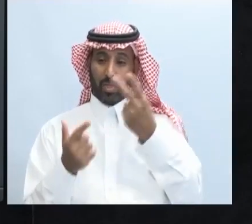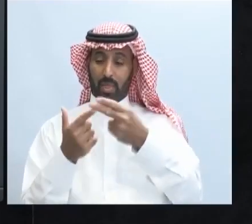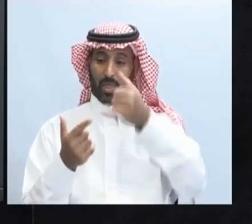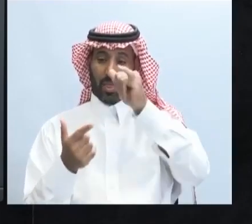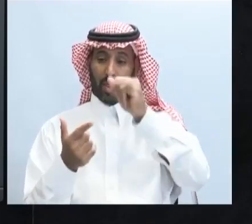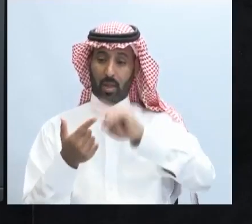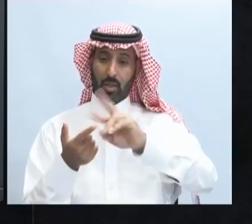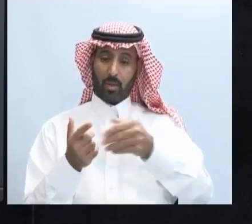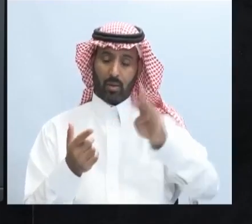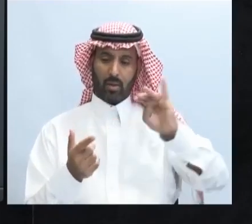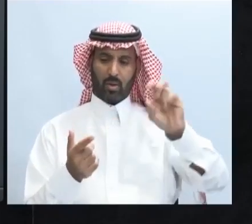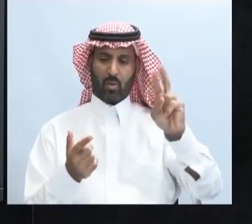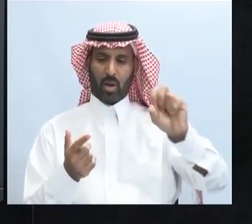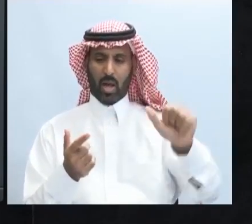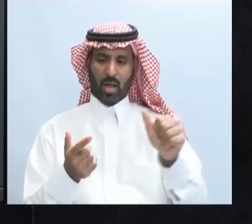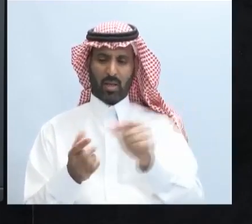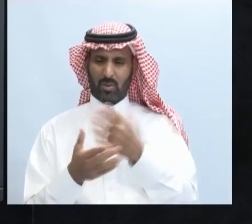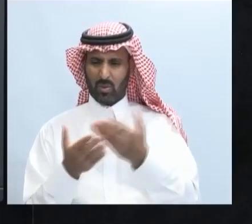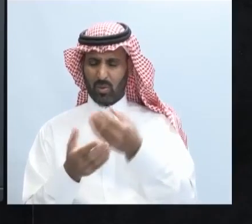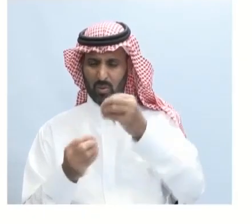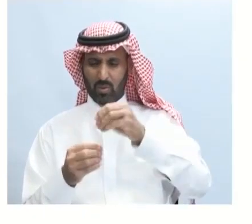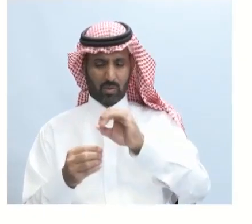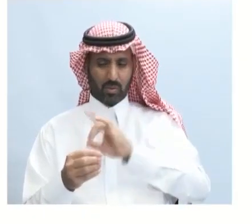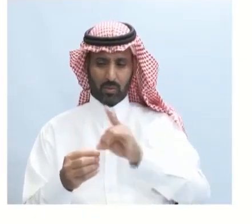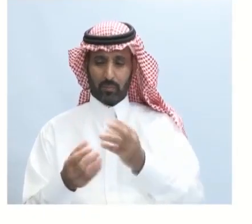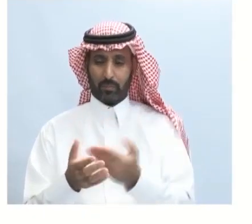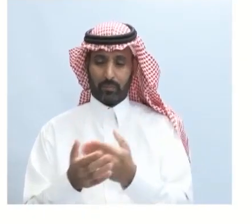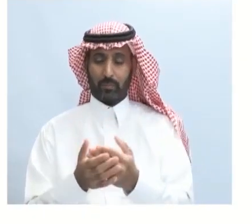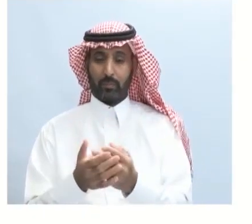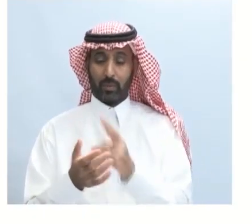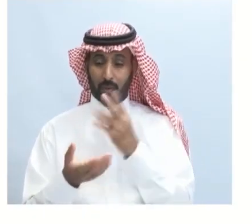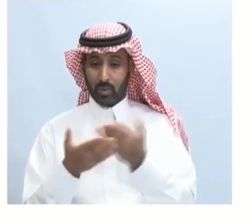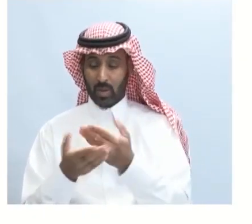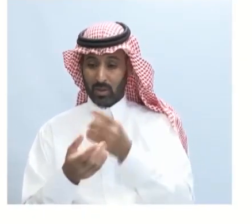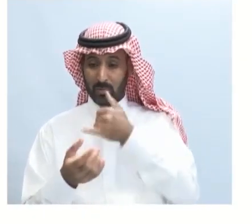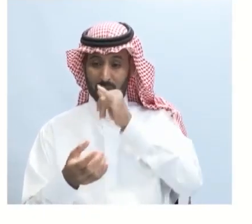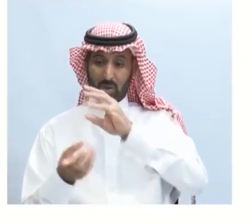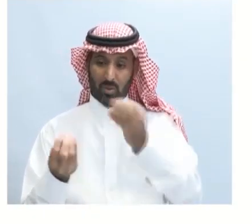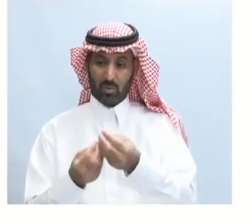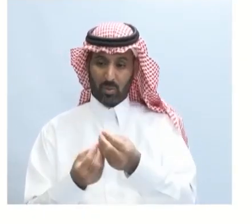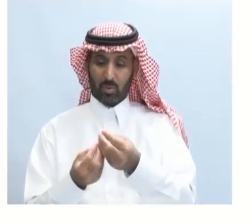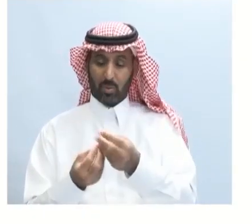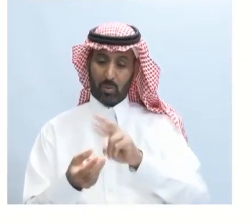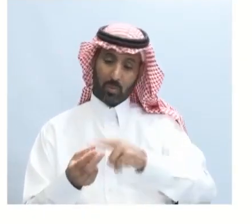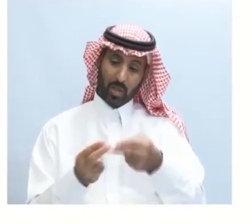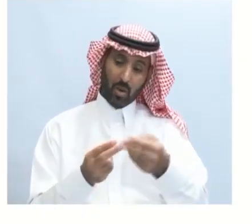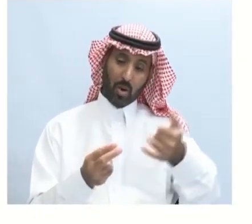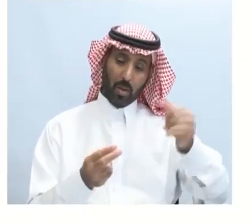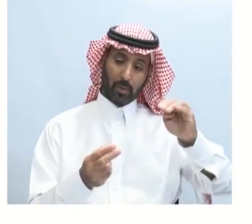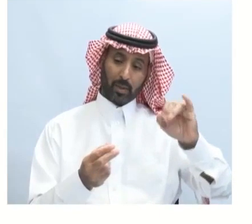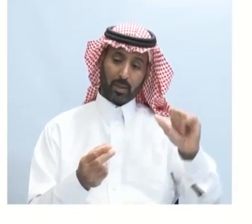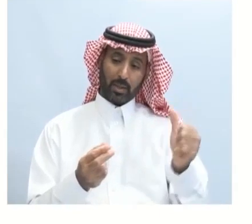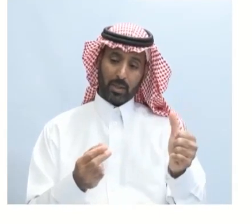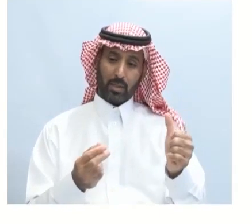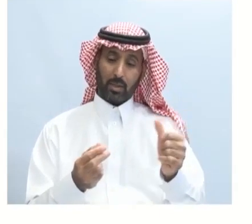الى كيتونات الكيتونات لا تتاكسد بسهوله الى الاحماض هل تتاكسد جميع الكحولات الى اليدات ومن ثم الى احماض كربوكسيليه هذا